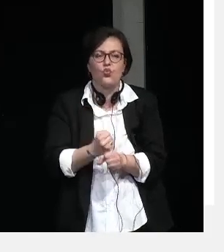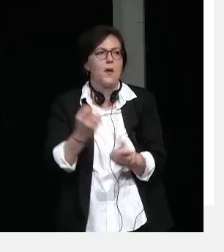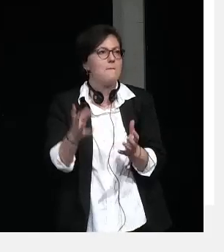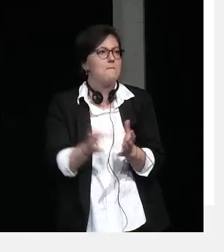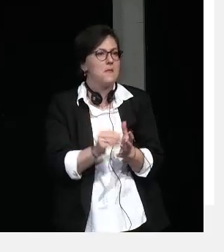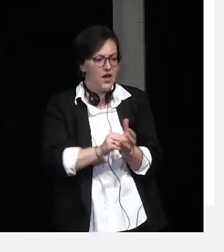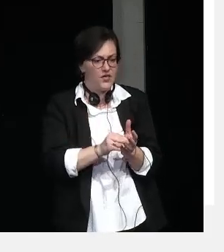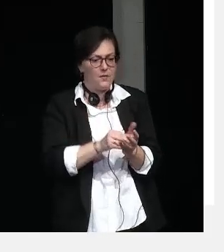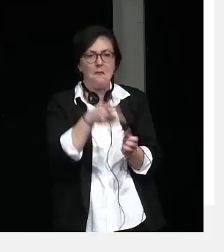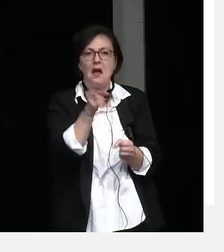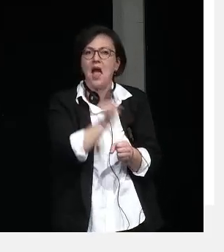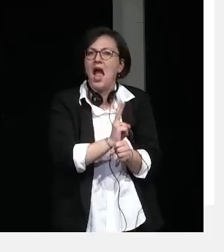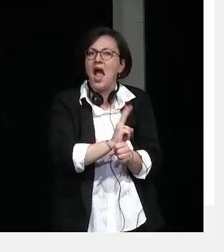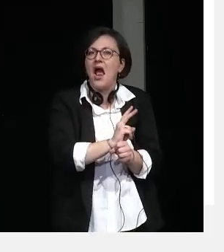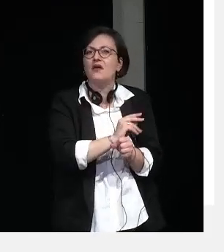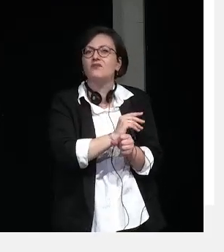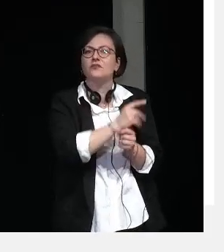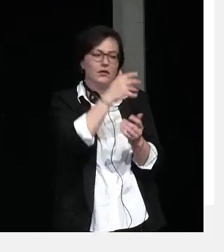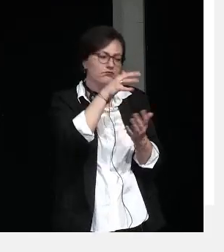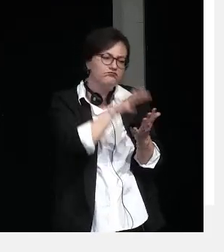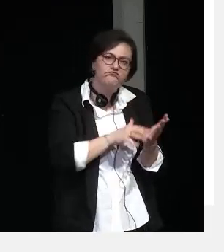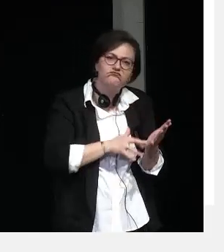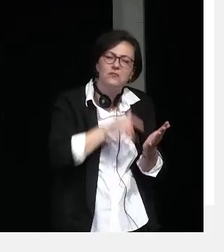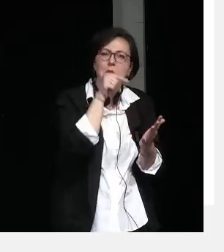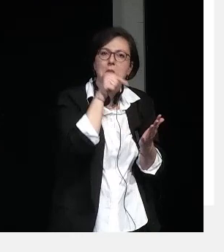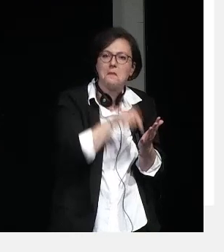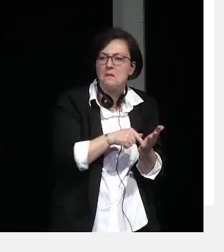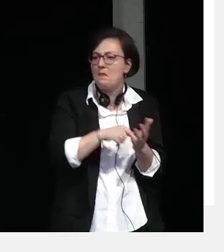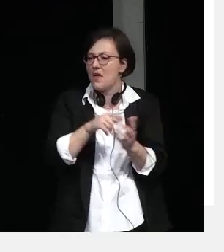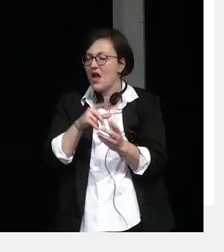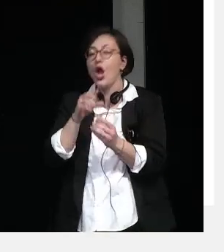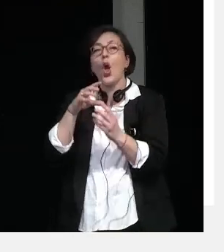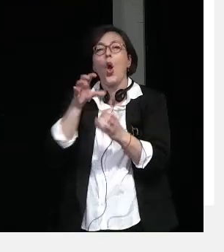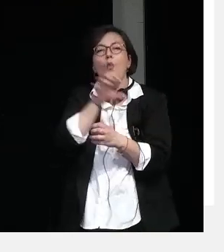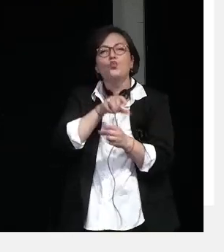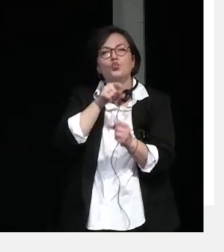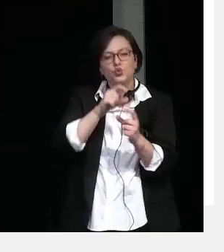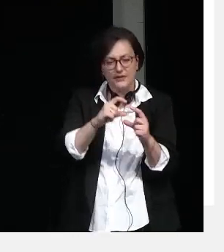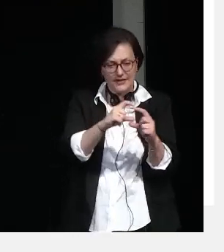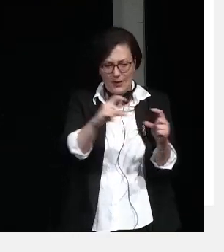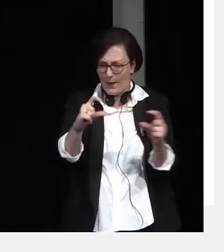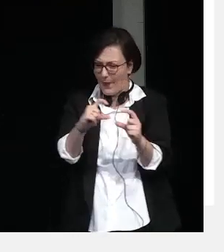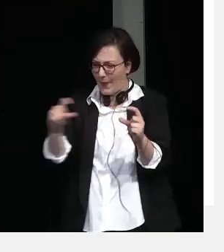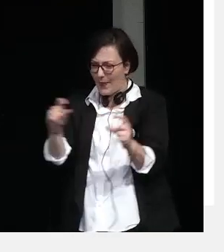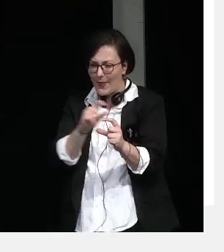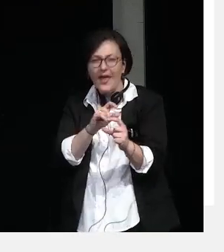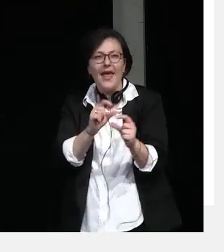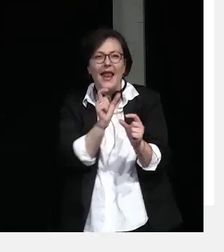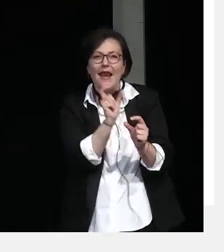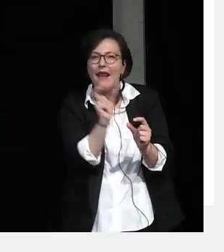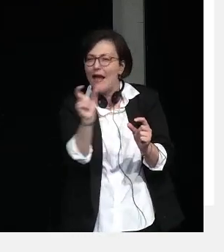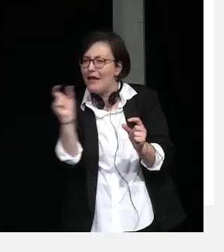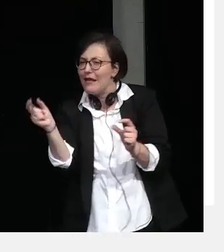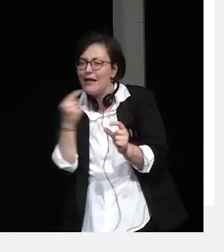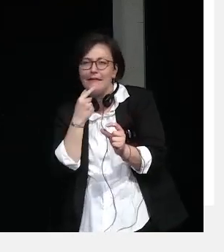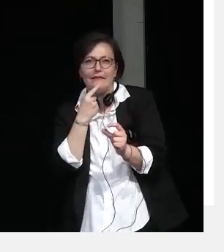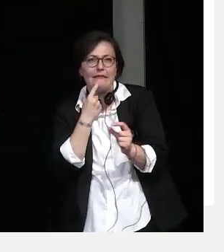το πω έτσι, τη σηματοδότηση μέσα στο μουσείο, μέχρι άλλα στοιχεία, μέχρι να υπάρχουν χώροι